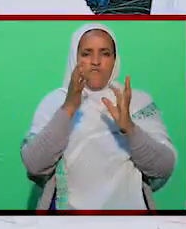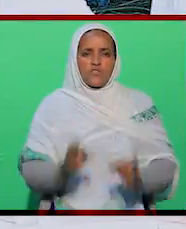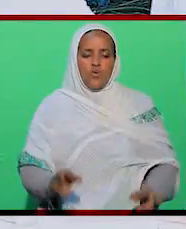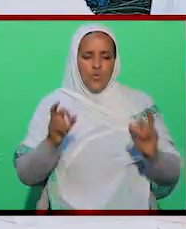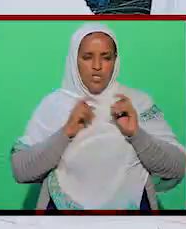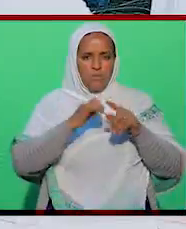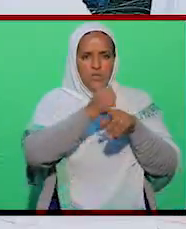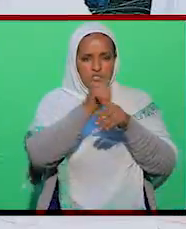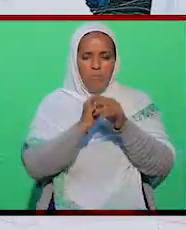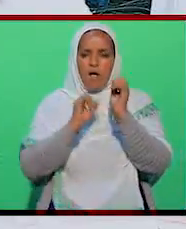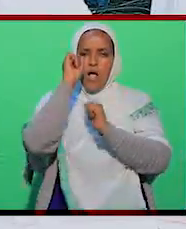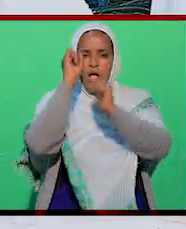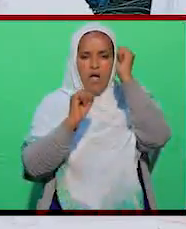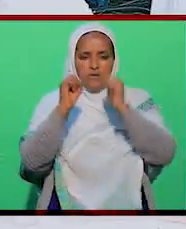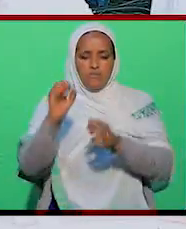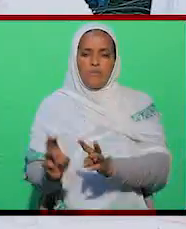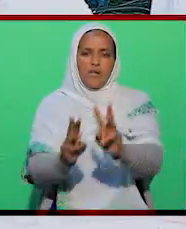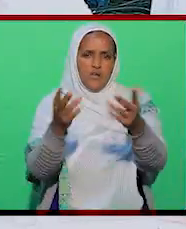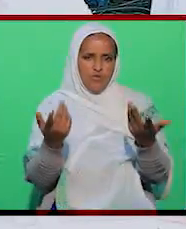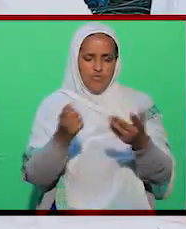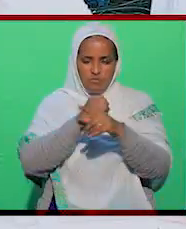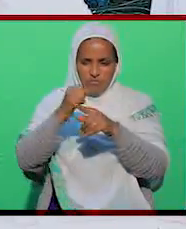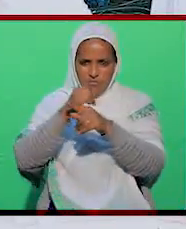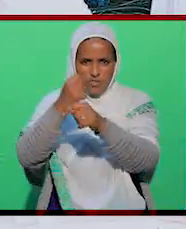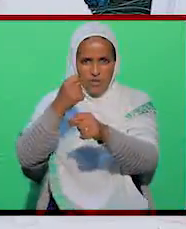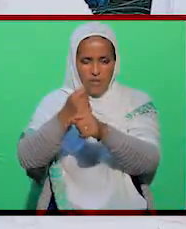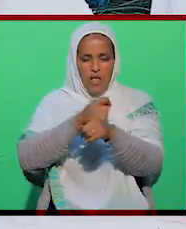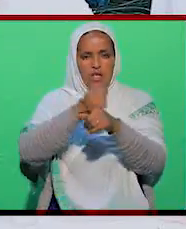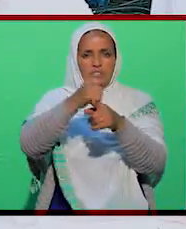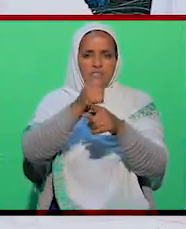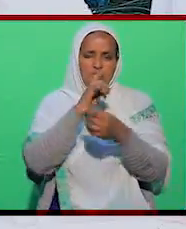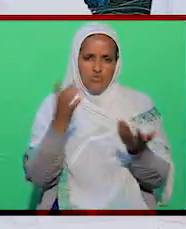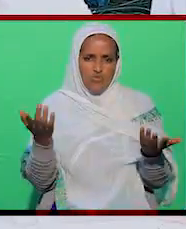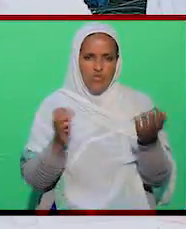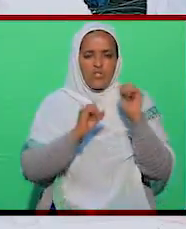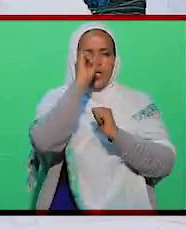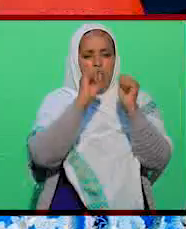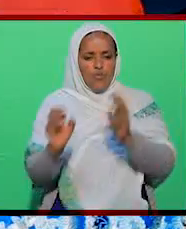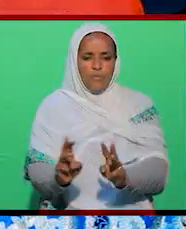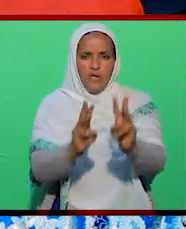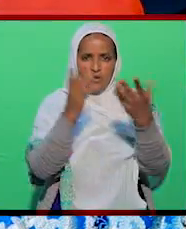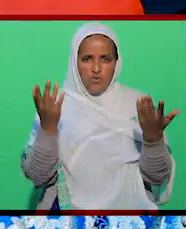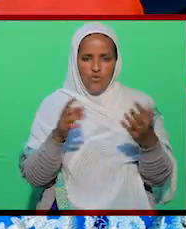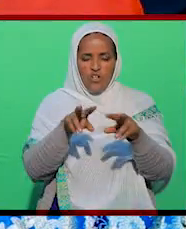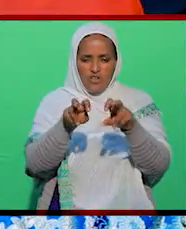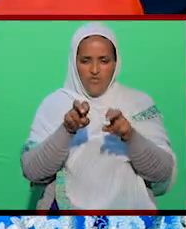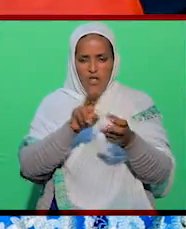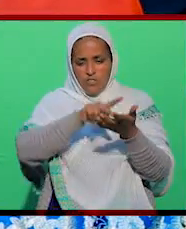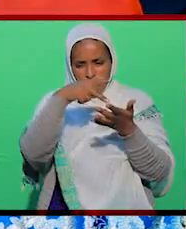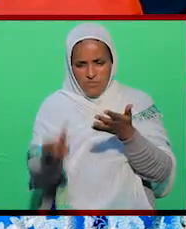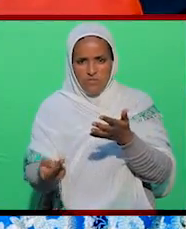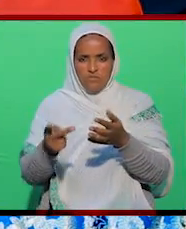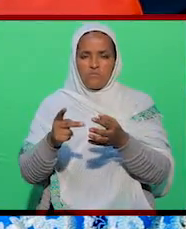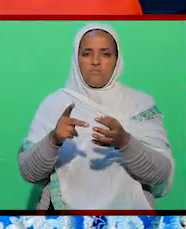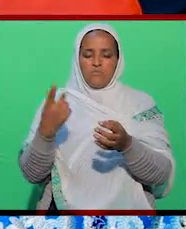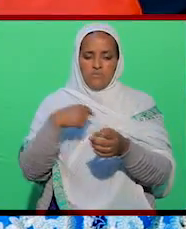መለማመጃ ነው መንፈሳዊትን መለማመጃ መጋደያ መንገድ ነው የተጋድሎ መንገድ ነው ፕራክቲስ ማድረጊያ ነው ኤክሰርሳይዝ ነው የተጋድሎ መንገድ ነው